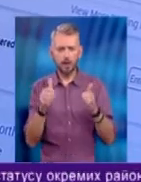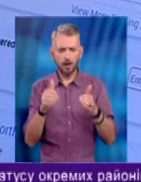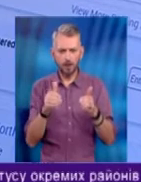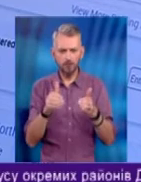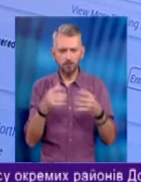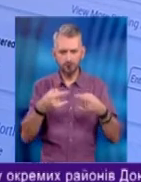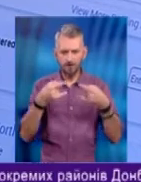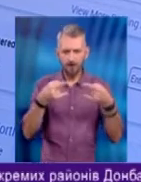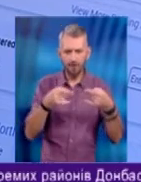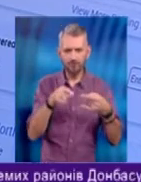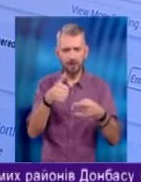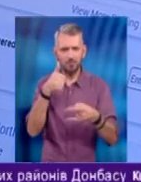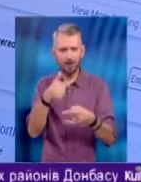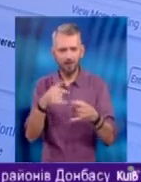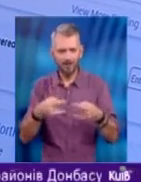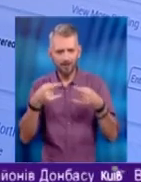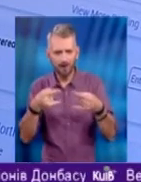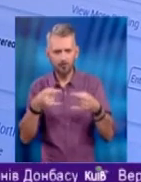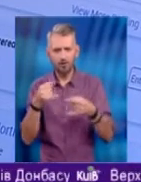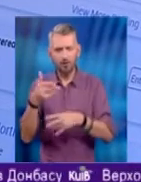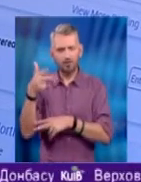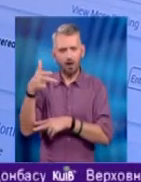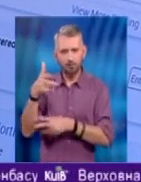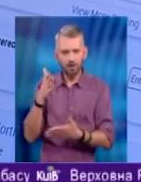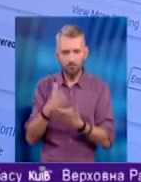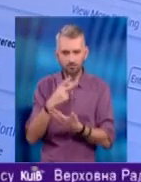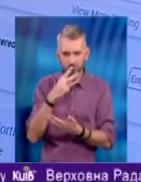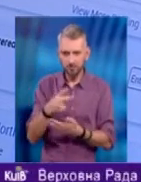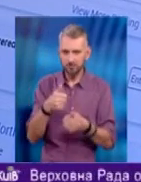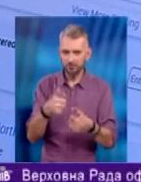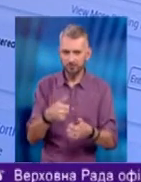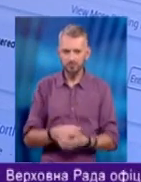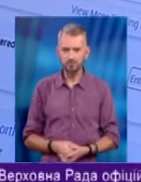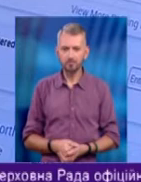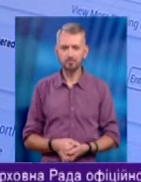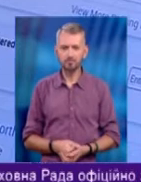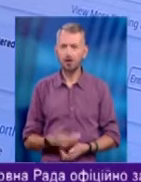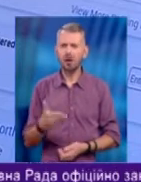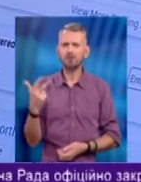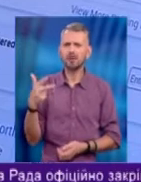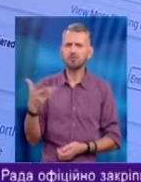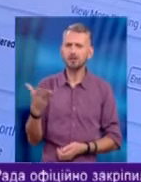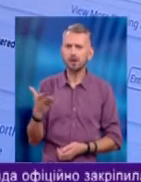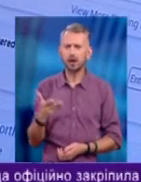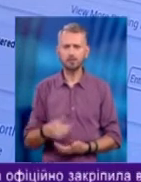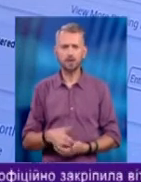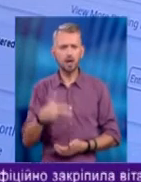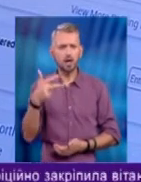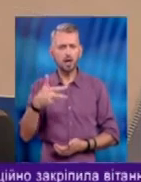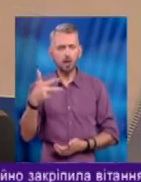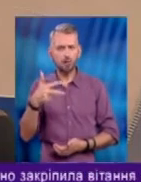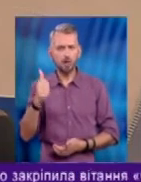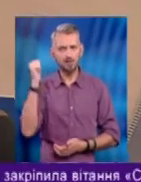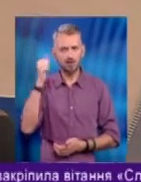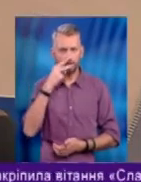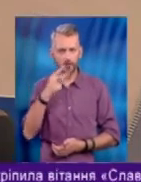гарний екранчик, там і камера. Дивіться, який екранчик. Яка камера? Камера заднього виду.